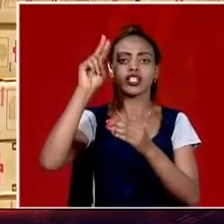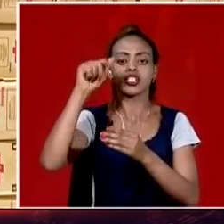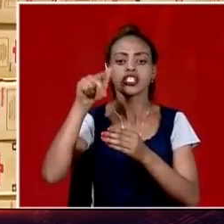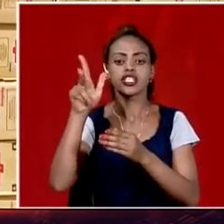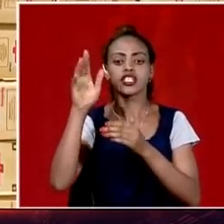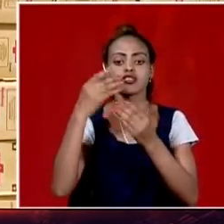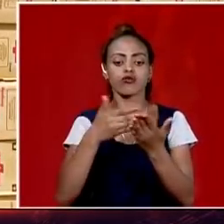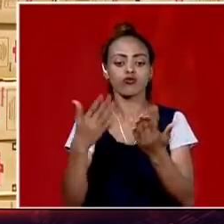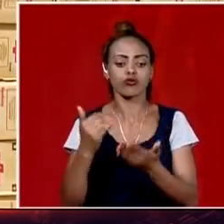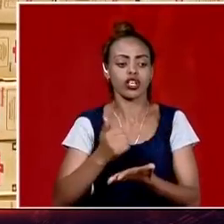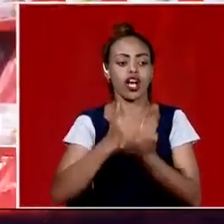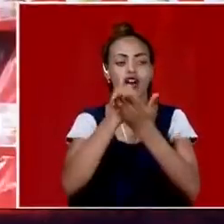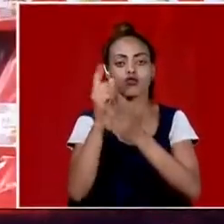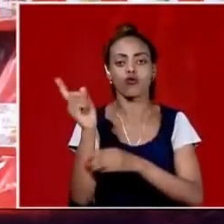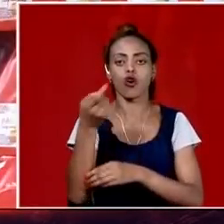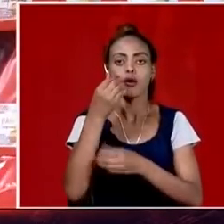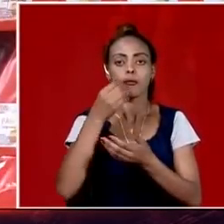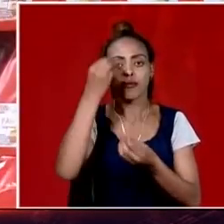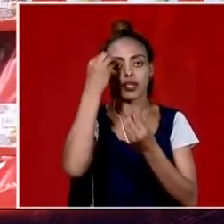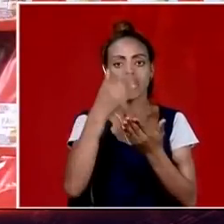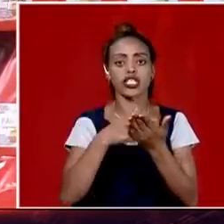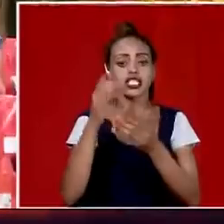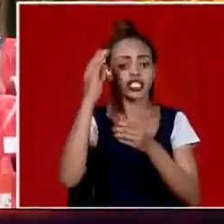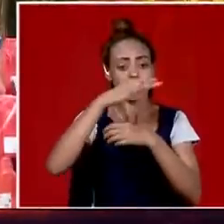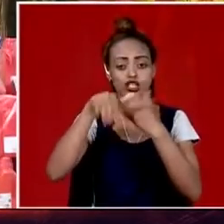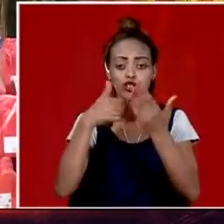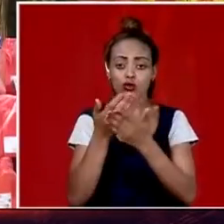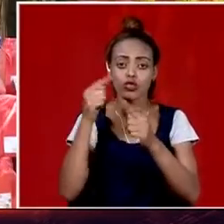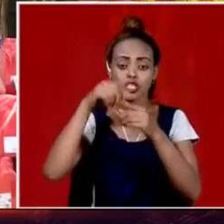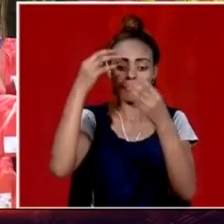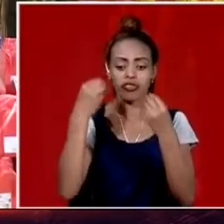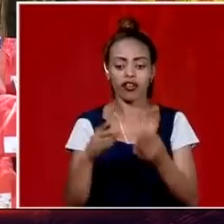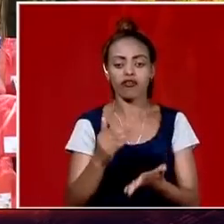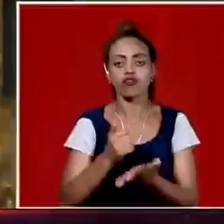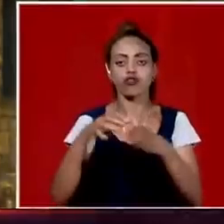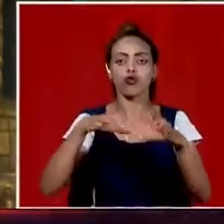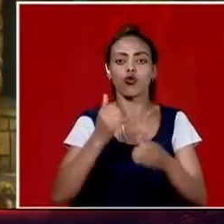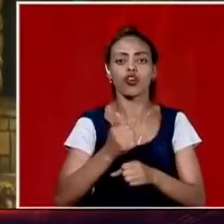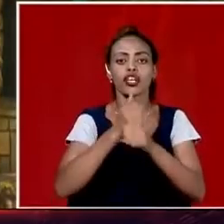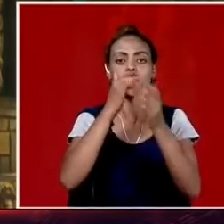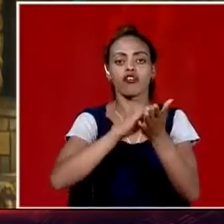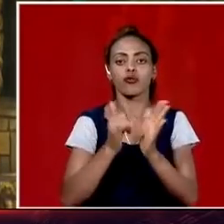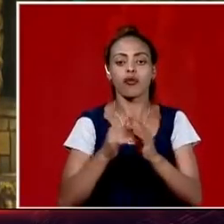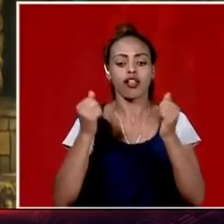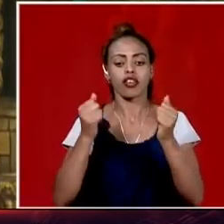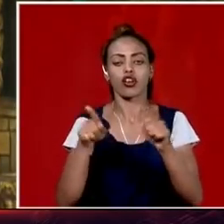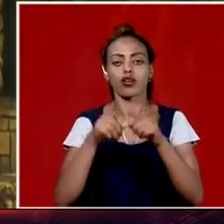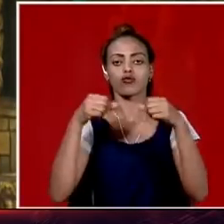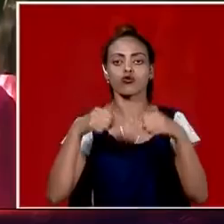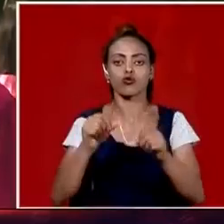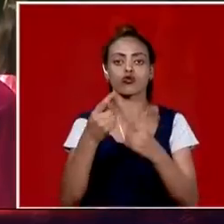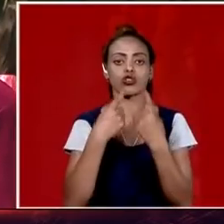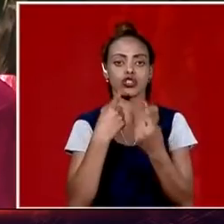ዝዋግኦም ናውትታት ዝሓገዙ ምዃኖም ብምግላጽ እዚ ሕማም ጠቕሊሉ ክሳብ ዝጠፍእ ዝገብርዎ ድጋፍ ድማ ኣጠናኺሮም ከም ዝቕጽልሉ